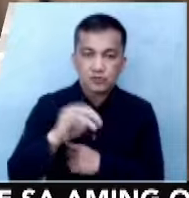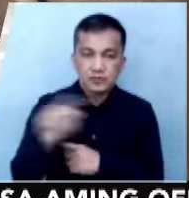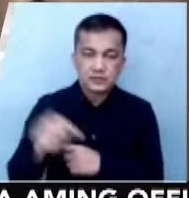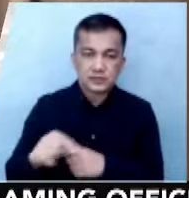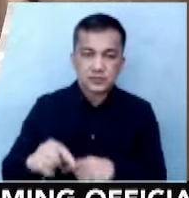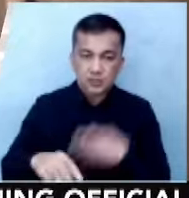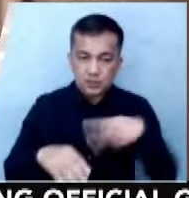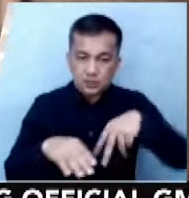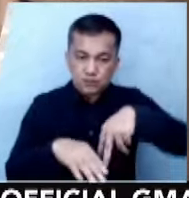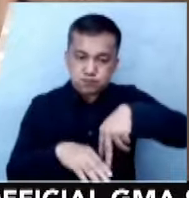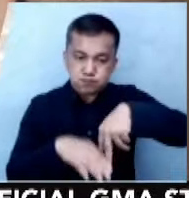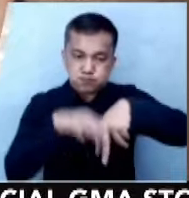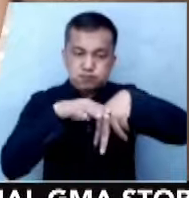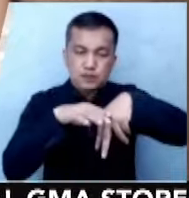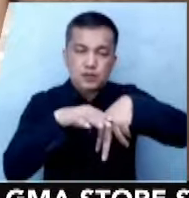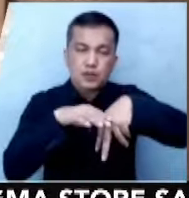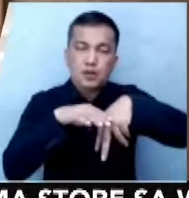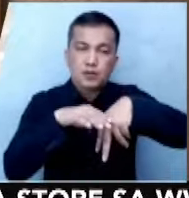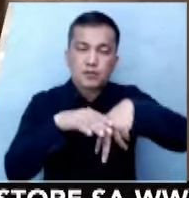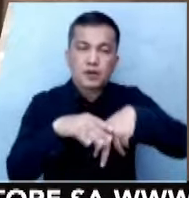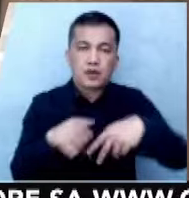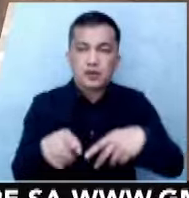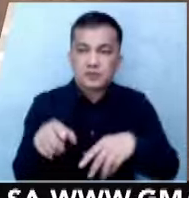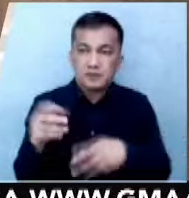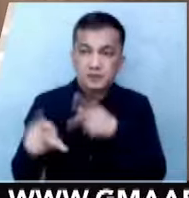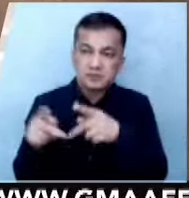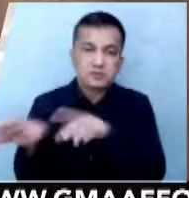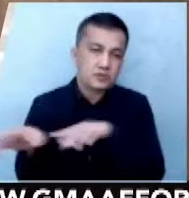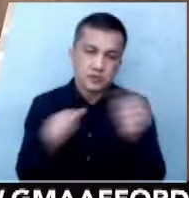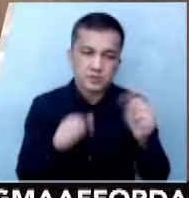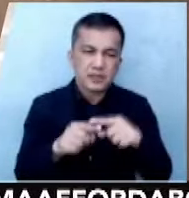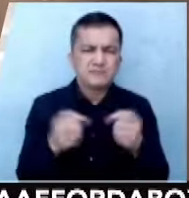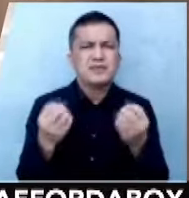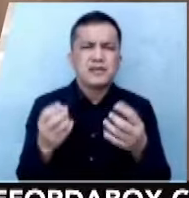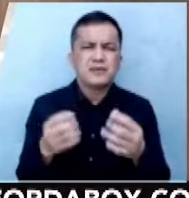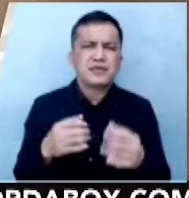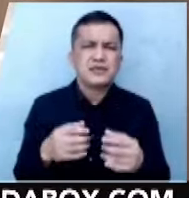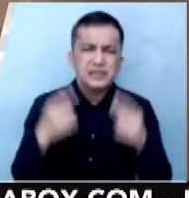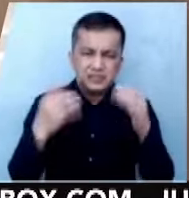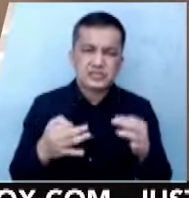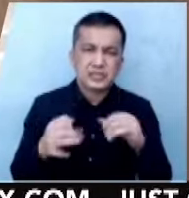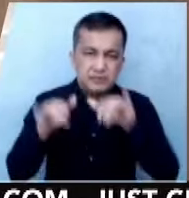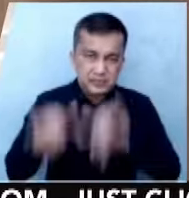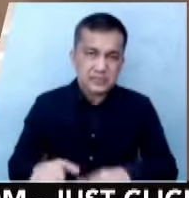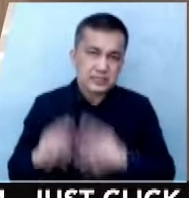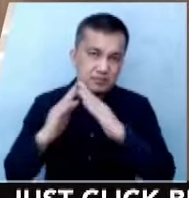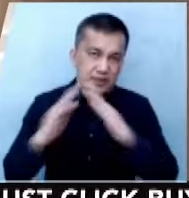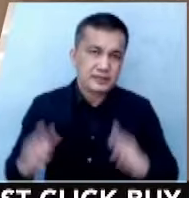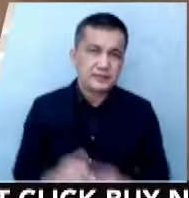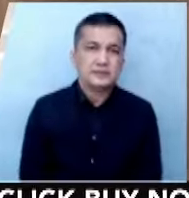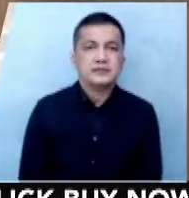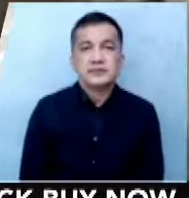residente nagsilikas pero mas marami pa rin ang piniling manatili sa kanilang bahay.